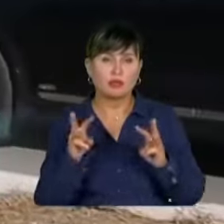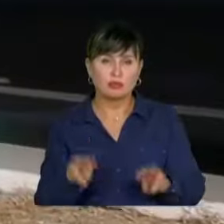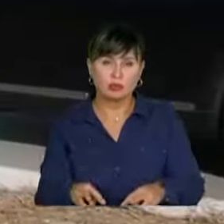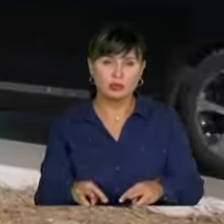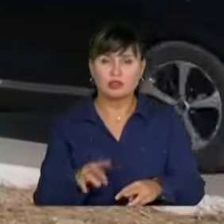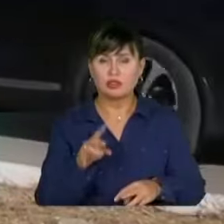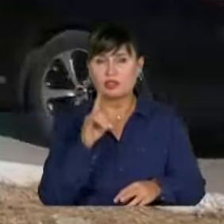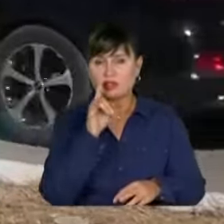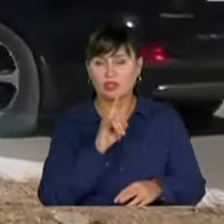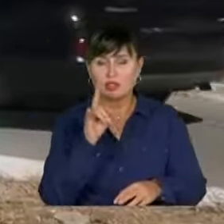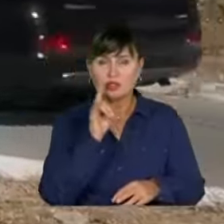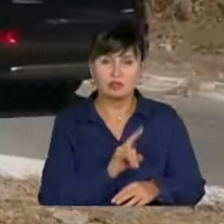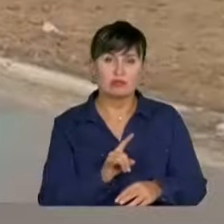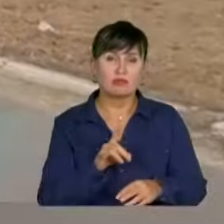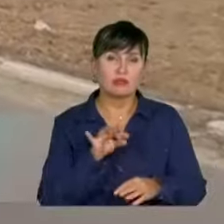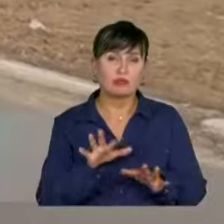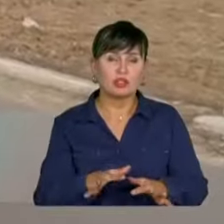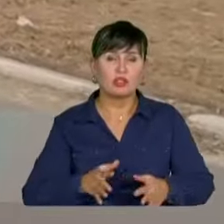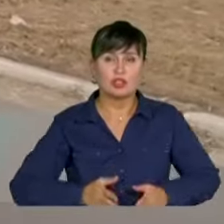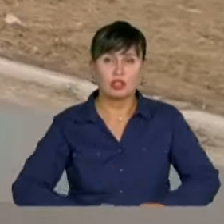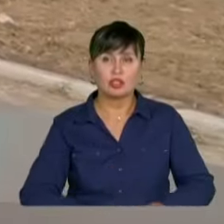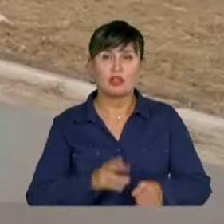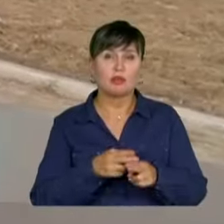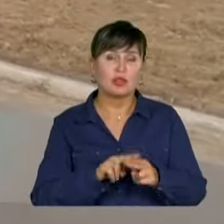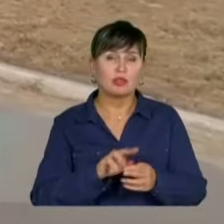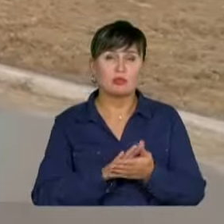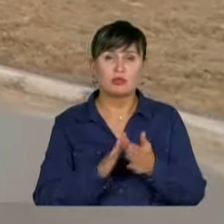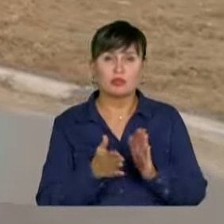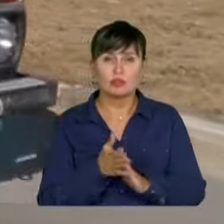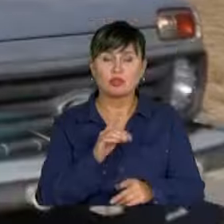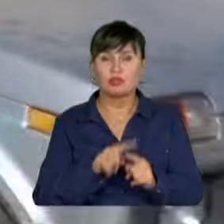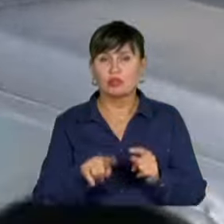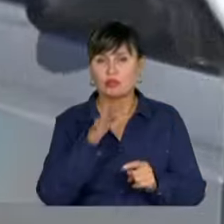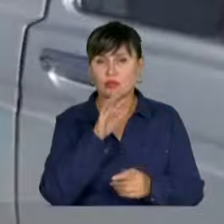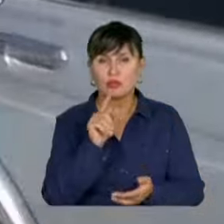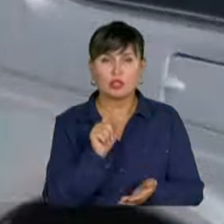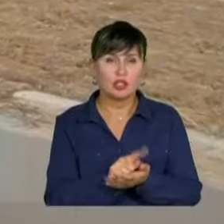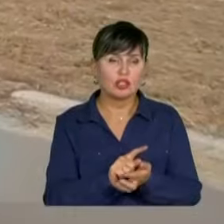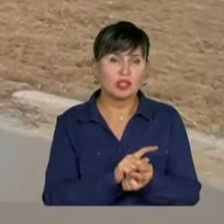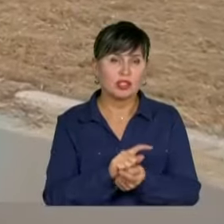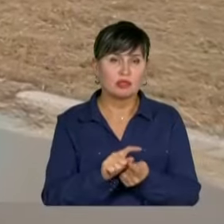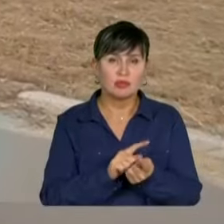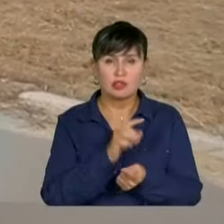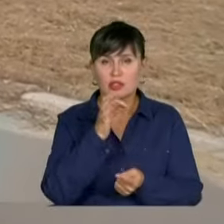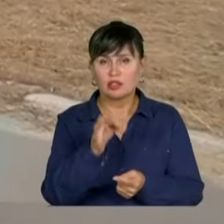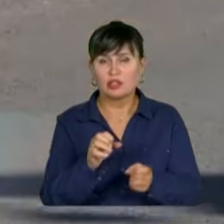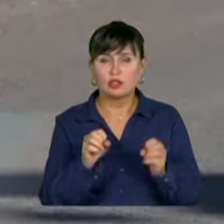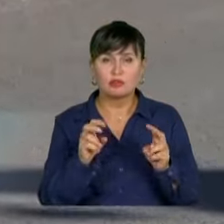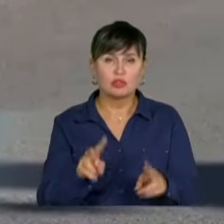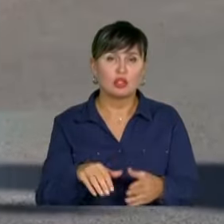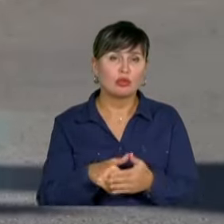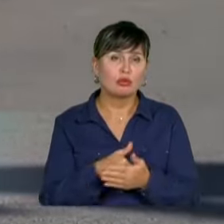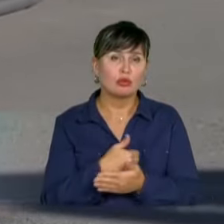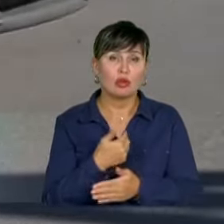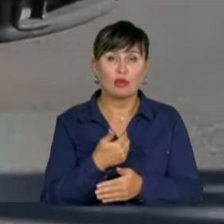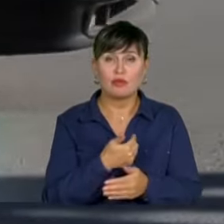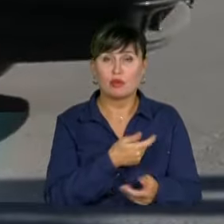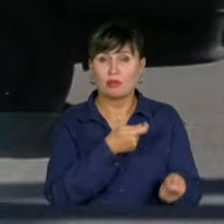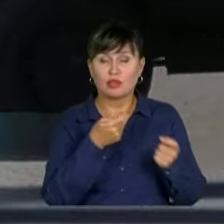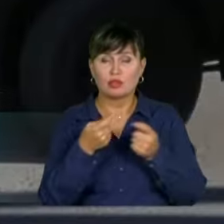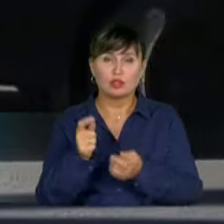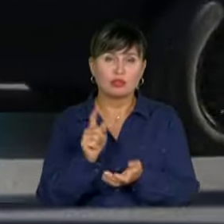нефтяным газом от Рожковского месторождения. Поэтому ситуация в скором времени должна измениться, отмечают специалисты. Ведь новый поставщик должен